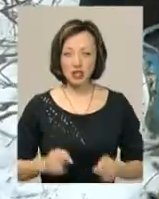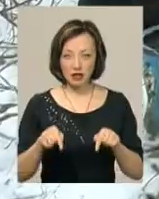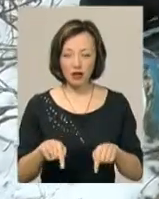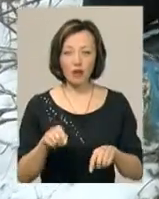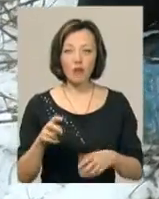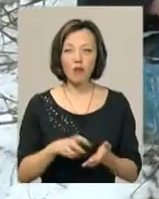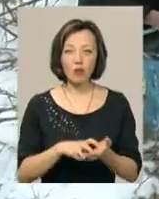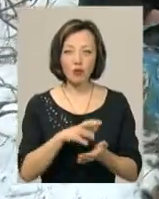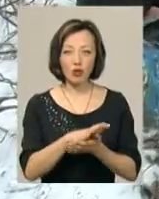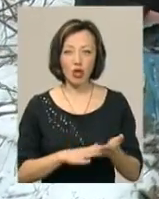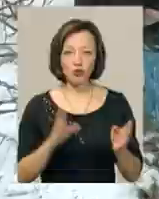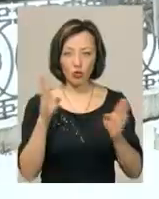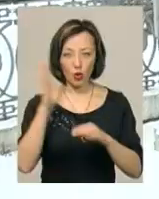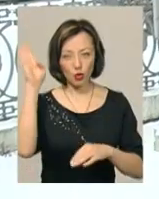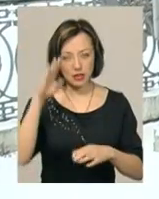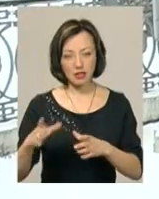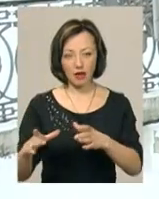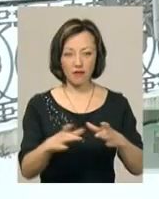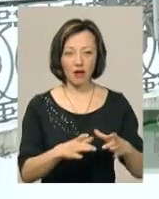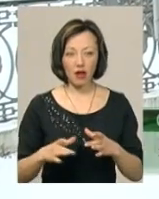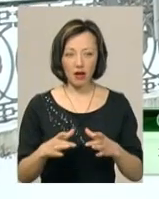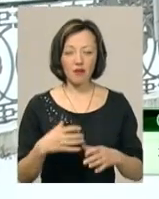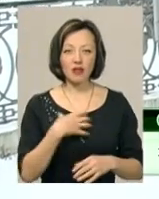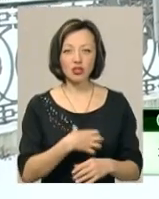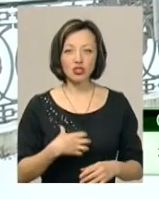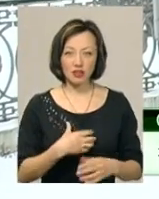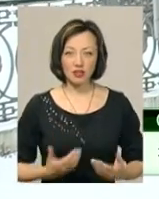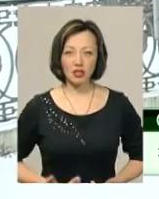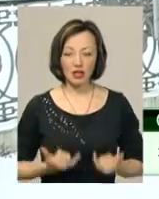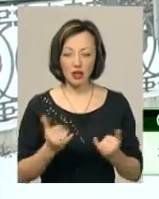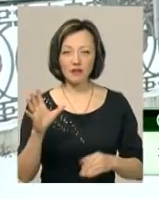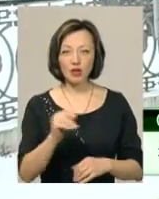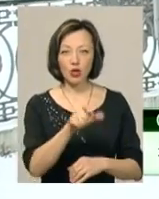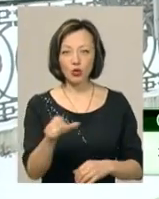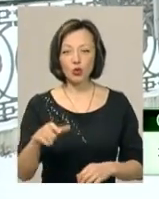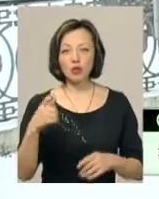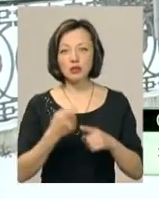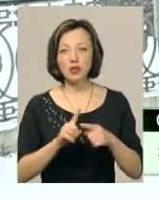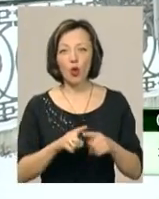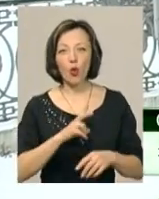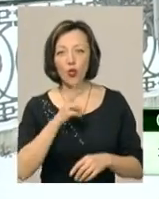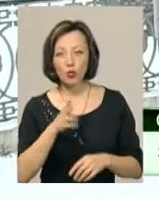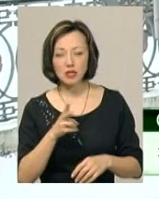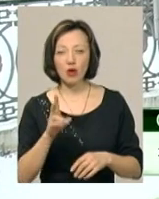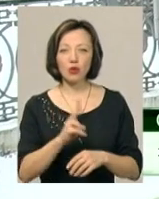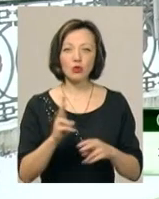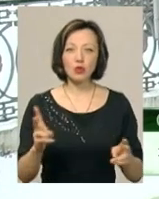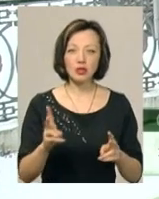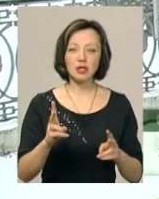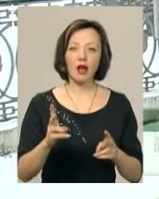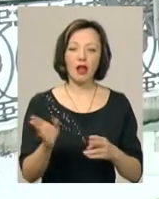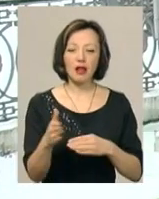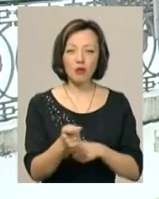побоюється за подальшу долю ставка. Ставок життєво важливий для всіх людей. Хтось пасе гуси, хтось поїть корови, хтось ловить рибу, купаються